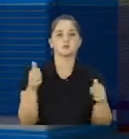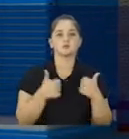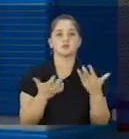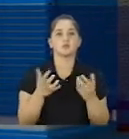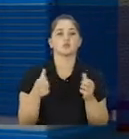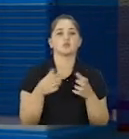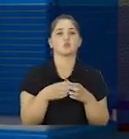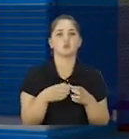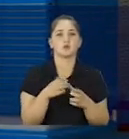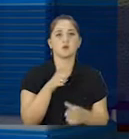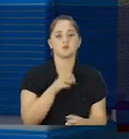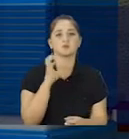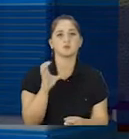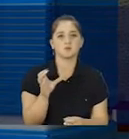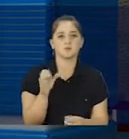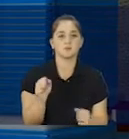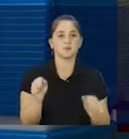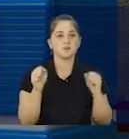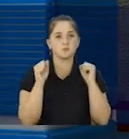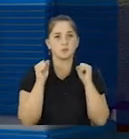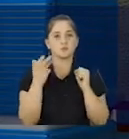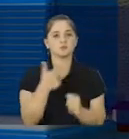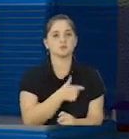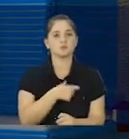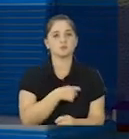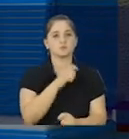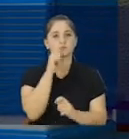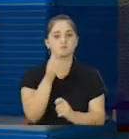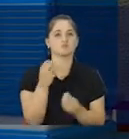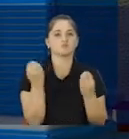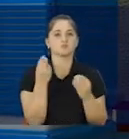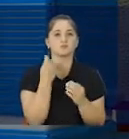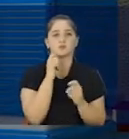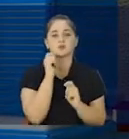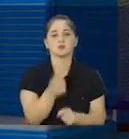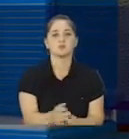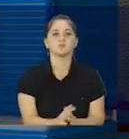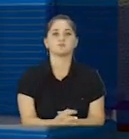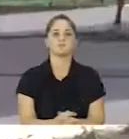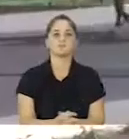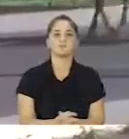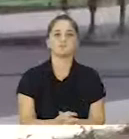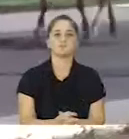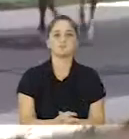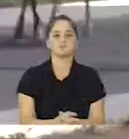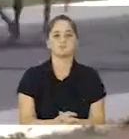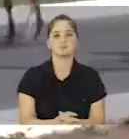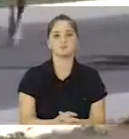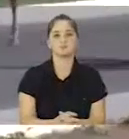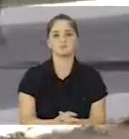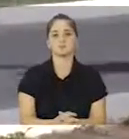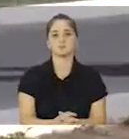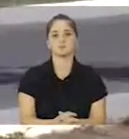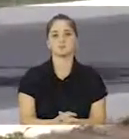приняла участие Эльмира Сыздыкова. Спортсменку и ее тренера наградили ценными подарками. Подробнее в сюжете.